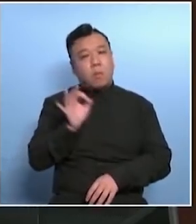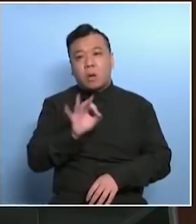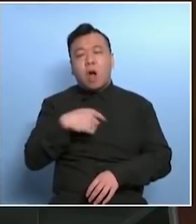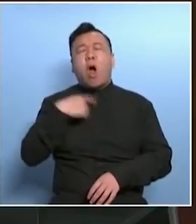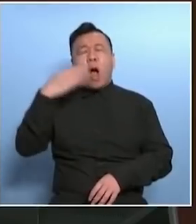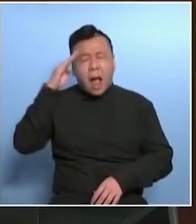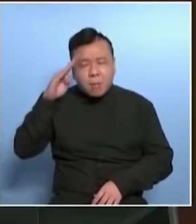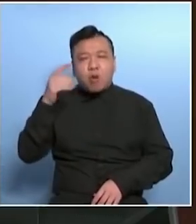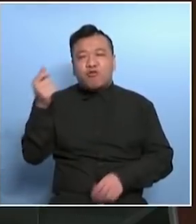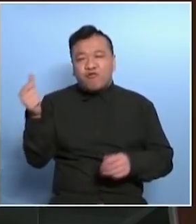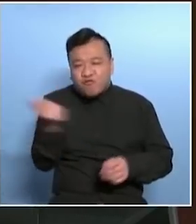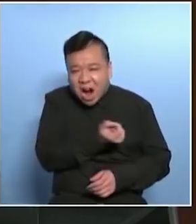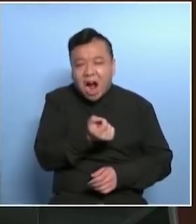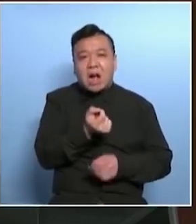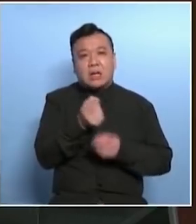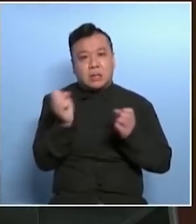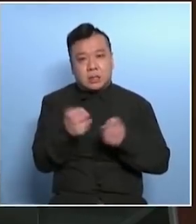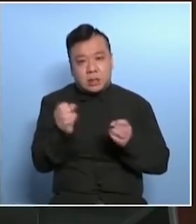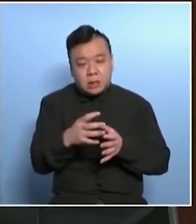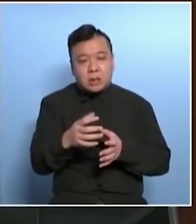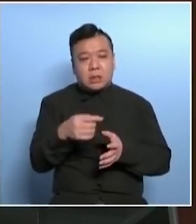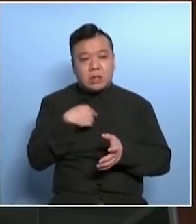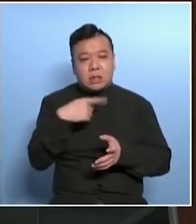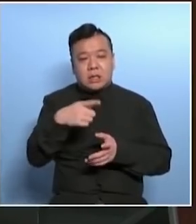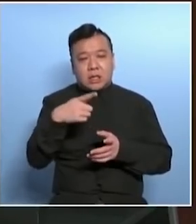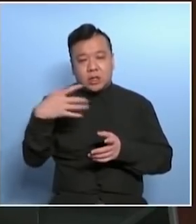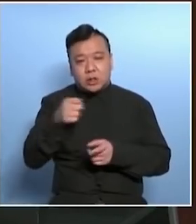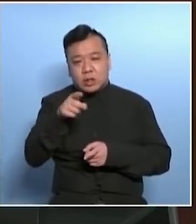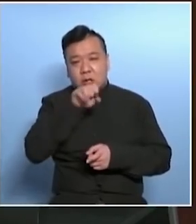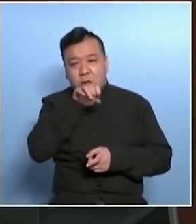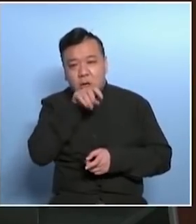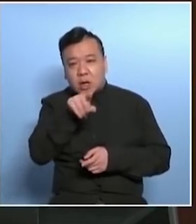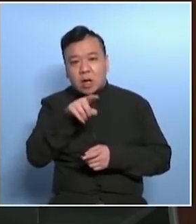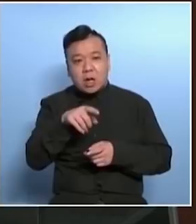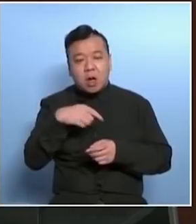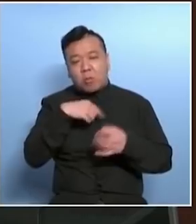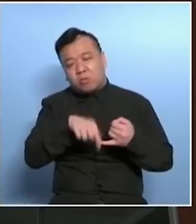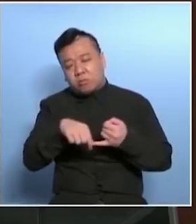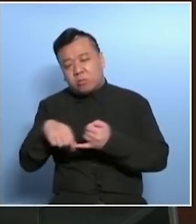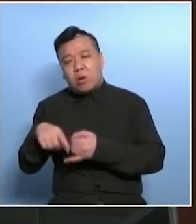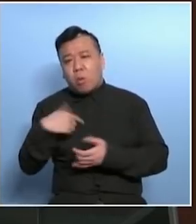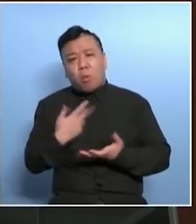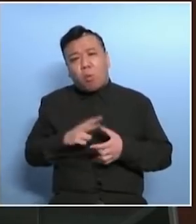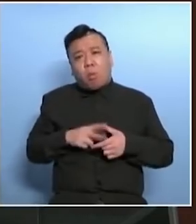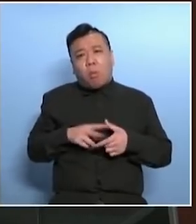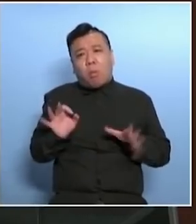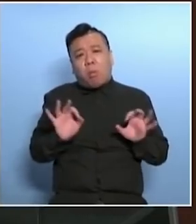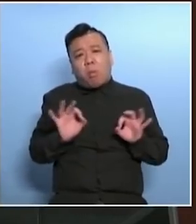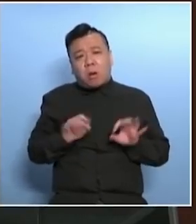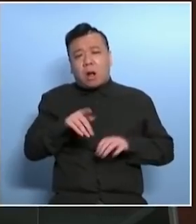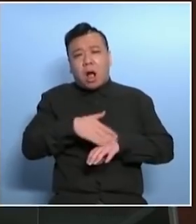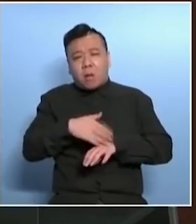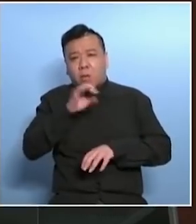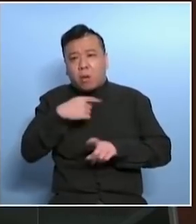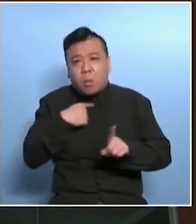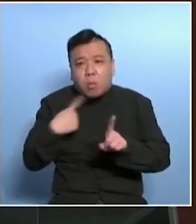夠盡快去傾嘅啫。咁所以咧，主席咧你一再延遲咗嗰樣嘢，但我都唔介意啊，係嘛？但是为什么你刚才可